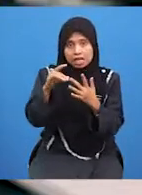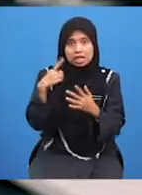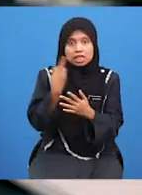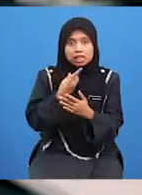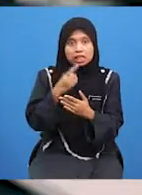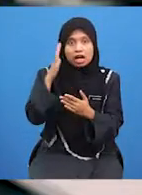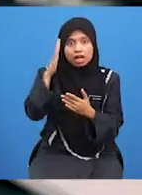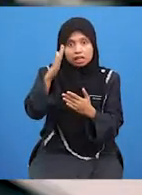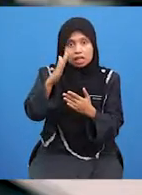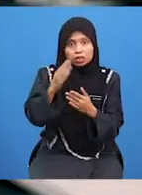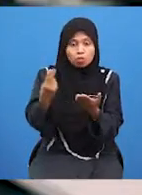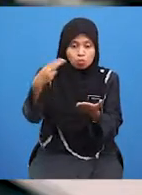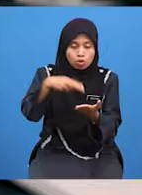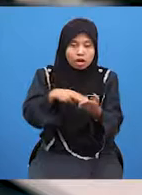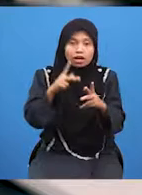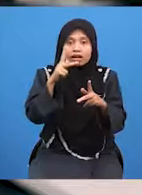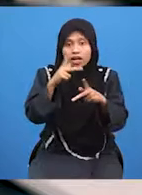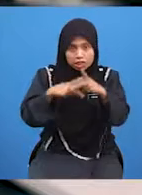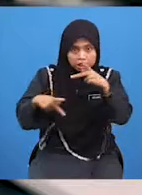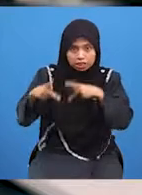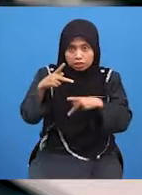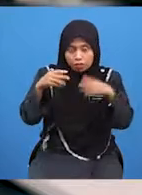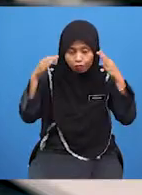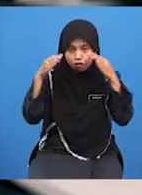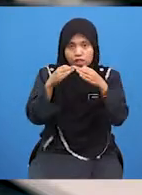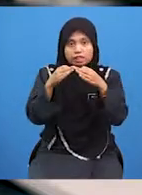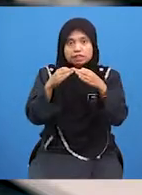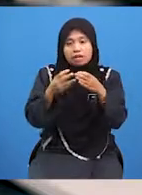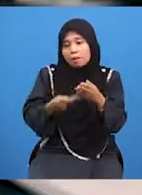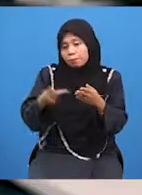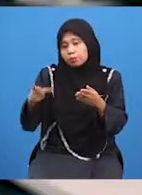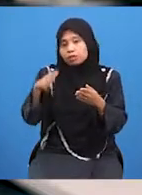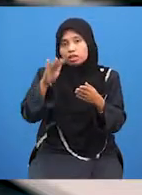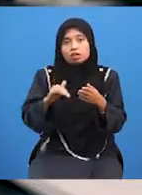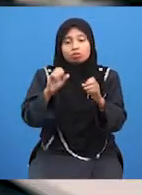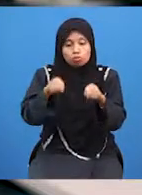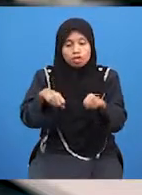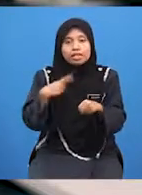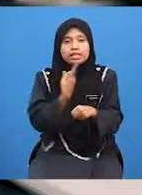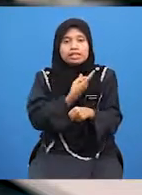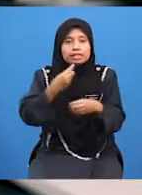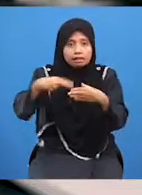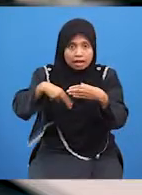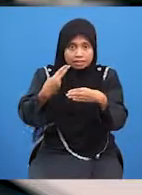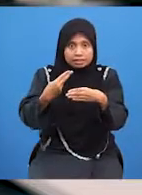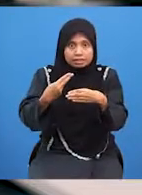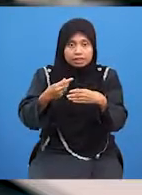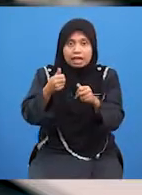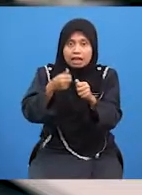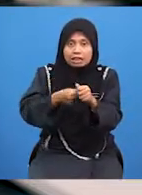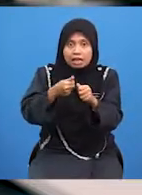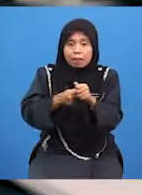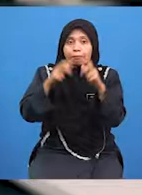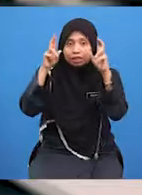kaji secara berfokus berkaitan produk yang boleh anda hasilkan bagi setiap